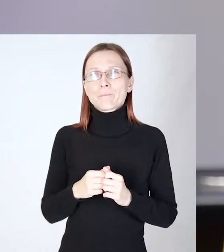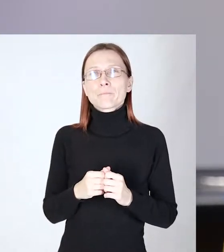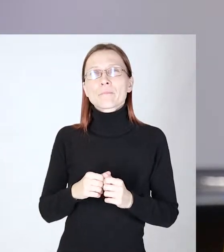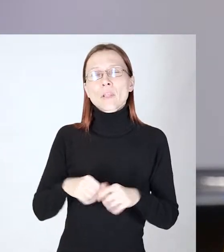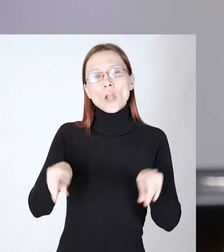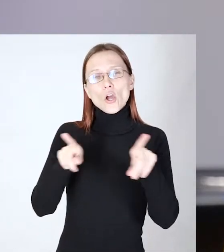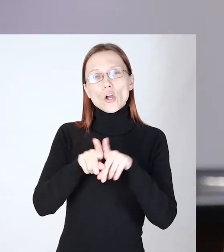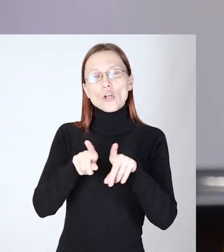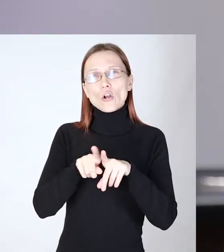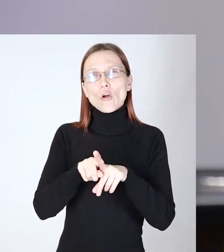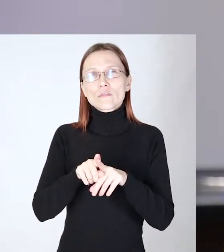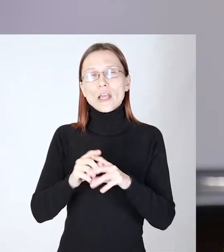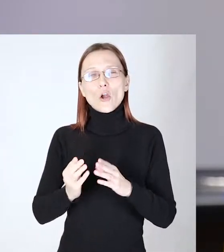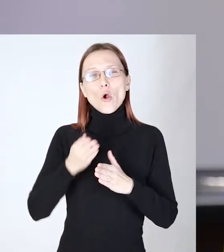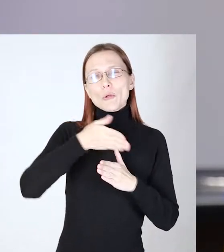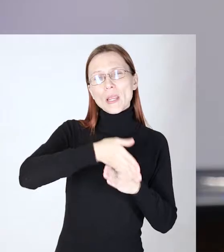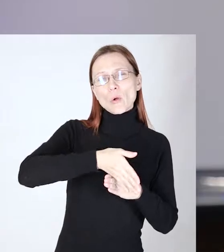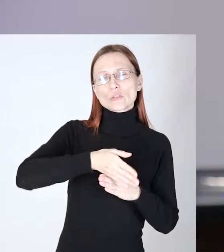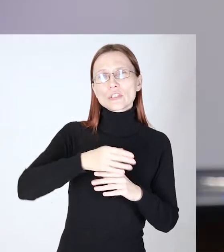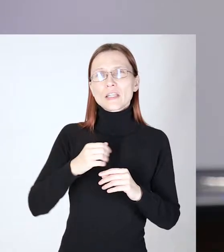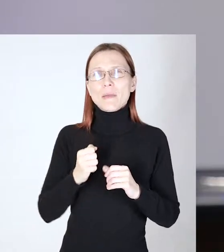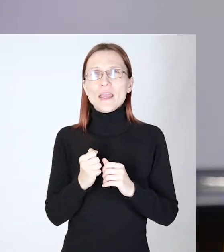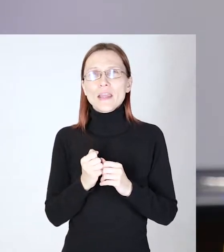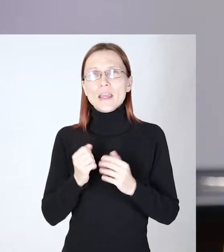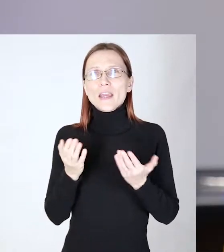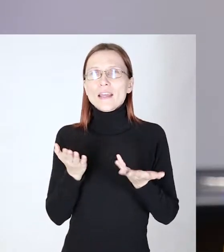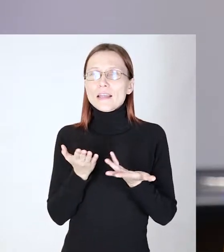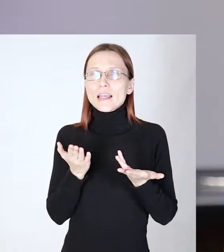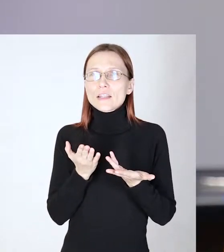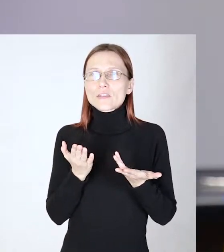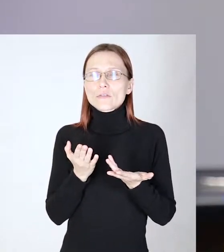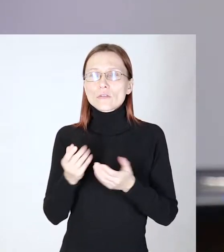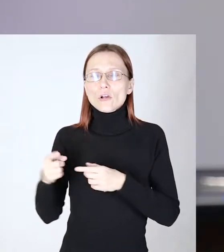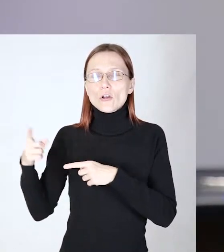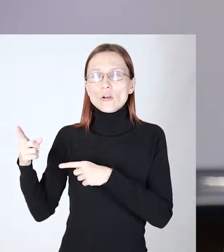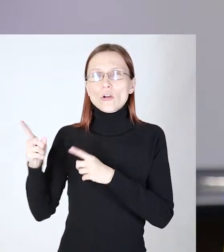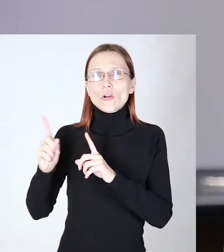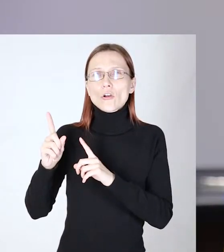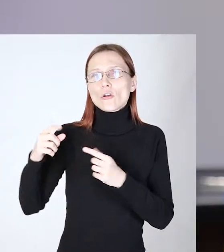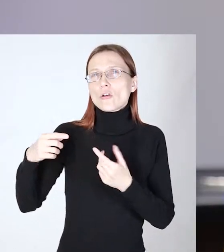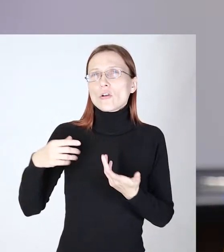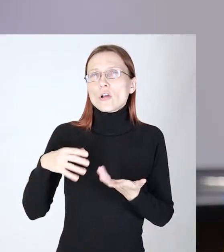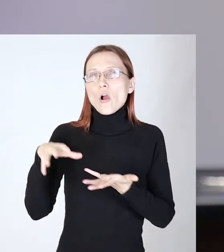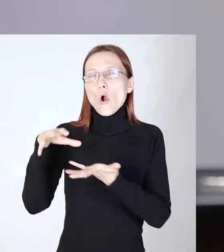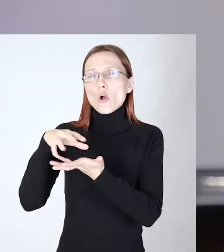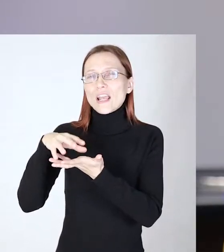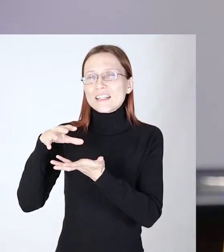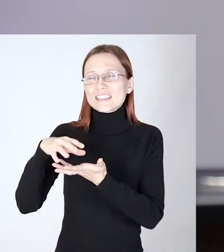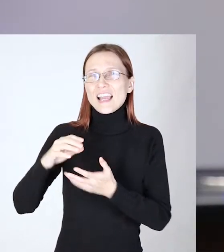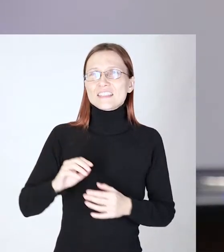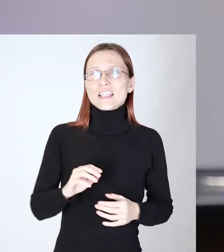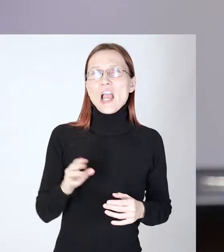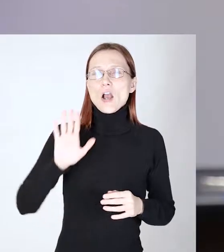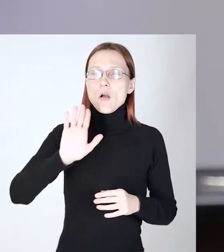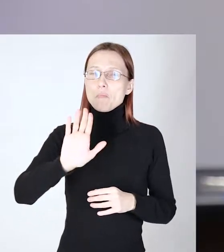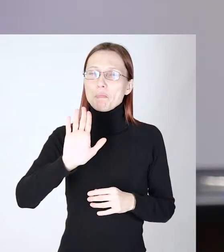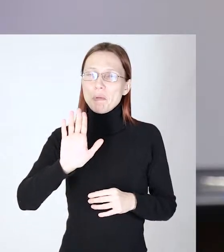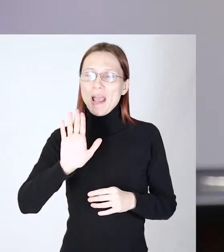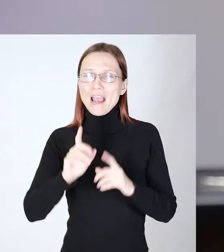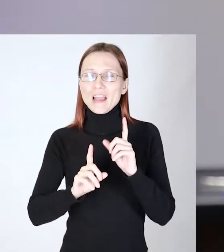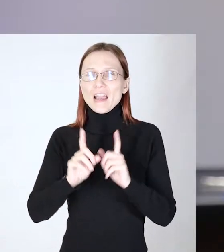Zároveň to vždy premostíme s tým, že keď organizácia má nejakú svoju fanpage na Facebooku napríklad, je veľmi